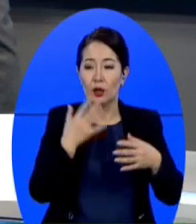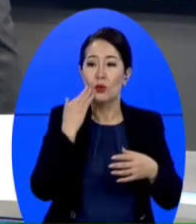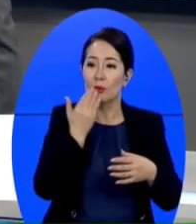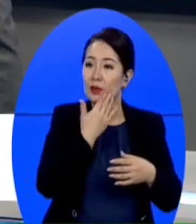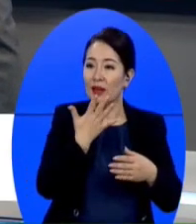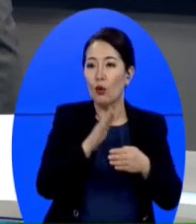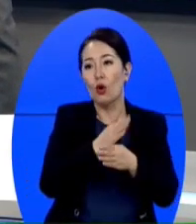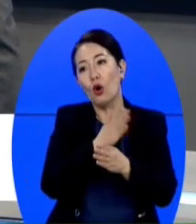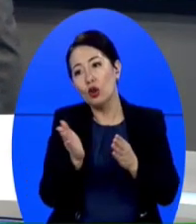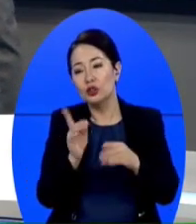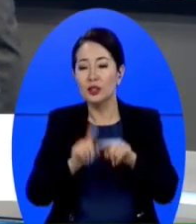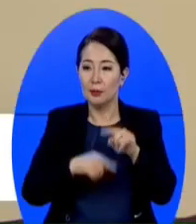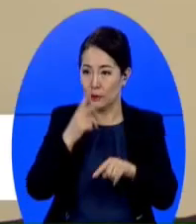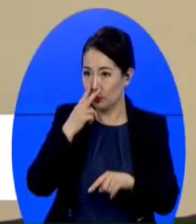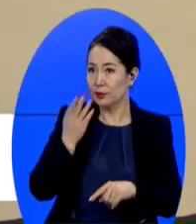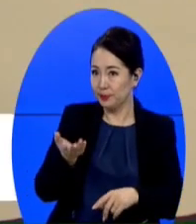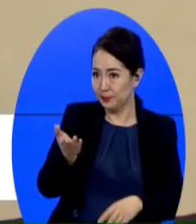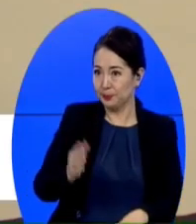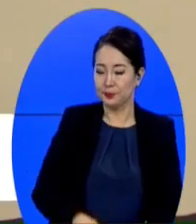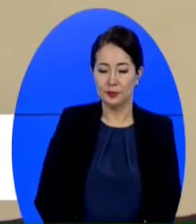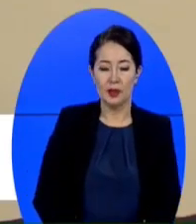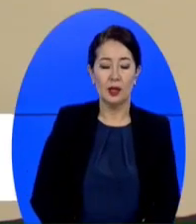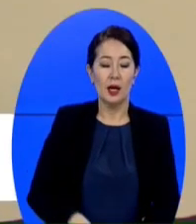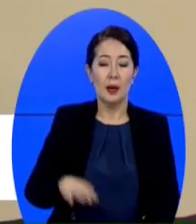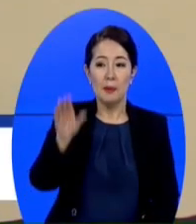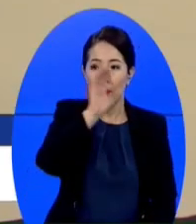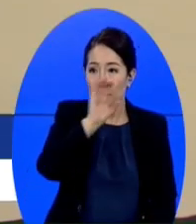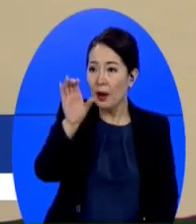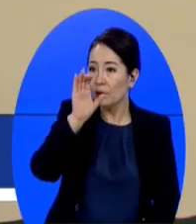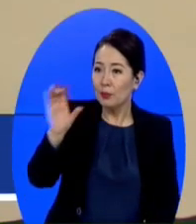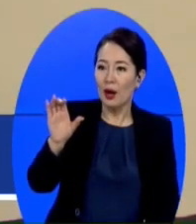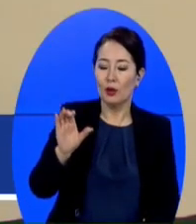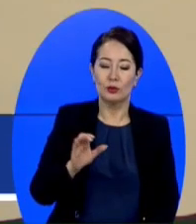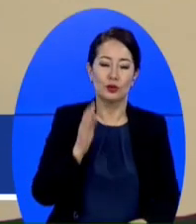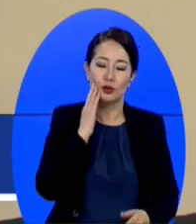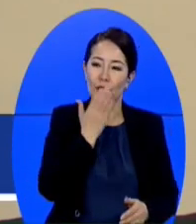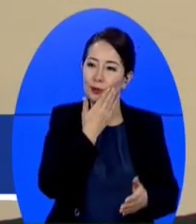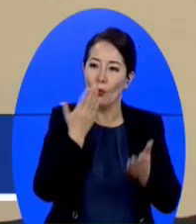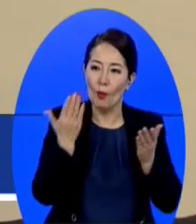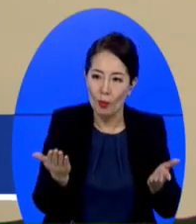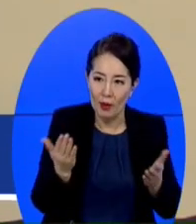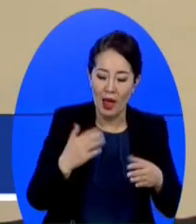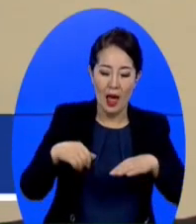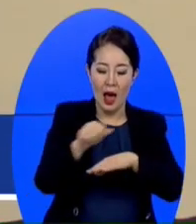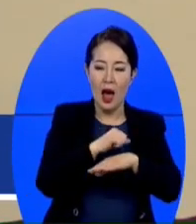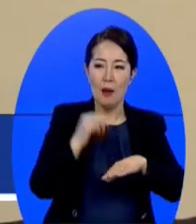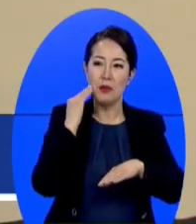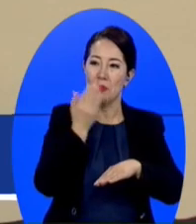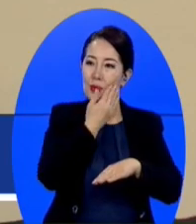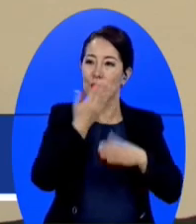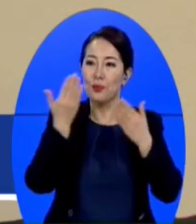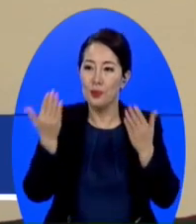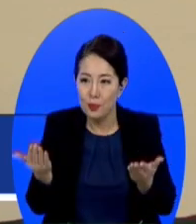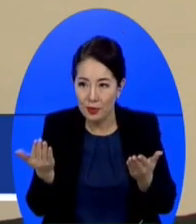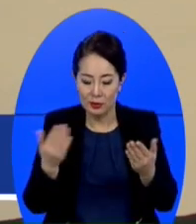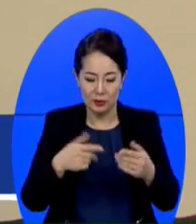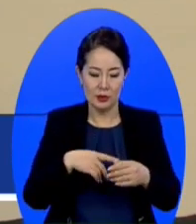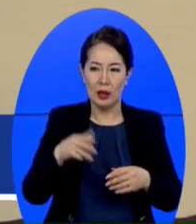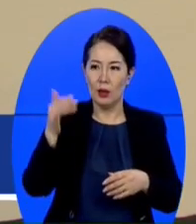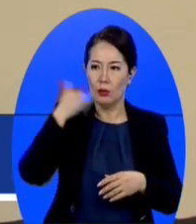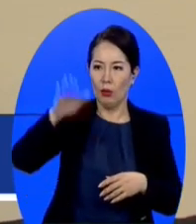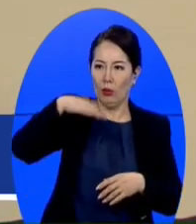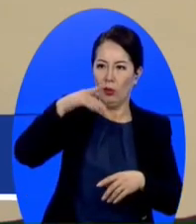ямар байдгийг одоо хөргий. Албан байгууллагын зоолголт, аймагуудын зоолголт болдог. За энэ толботоор архины дуудлага хэлс нэмэгдэж